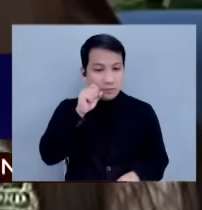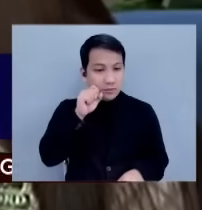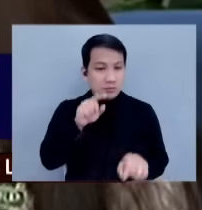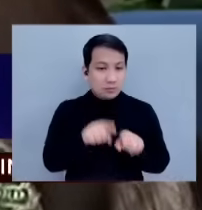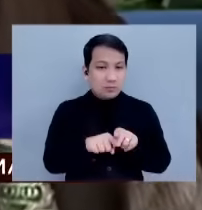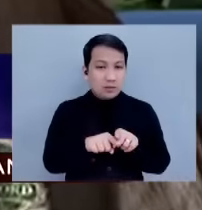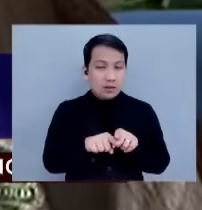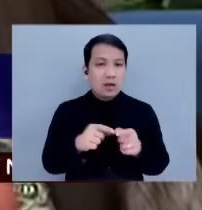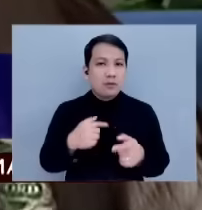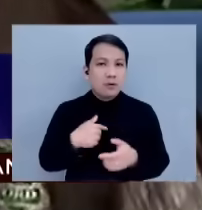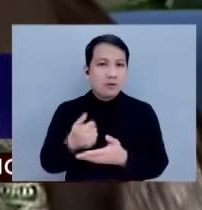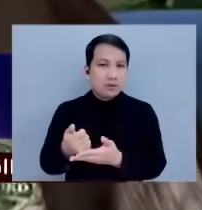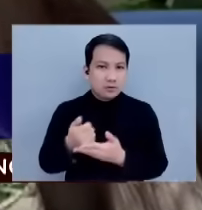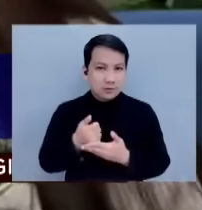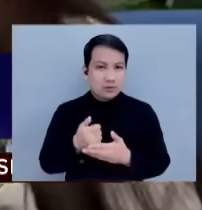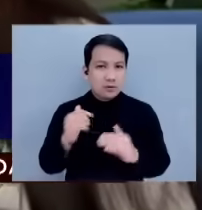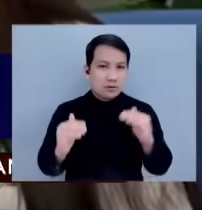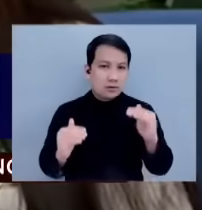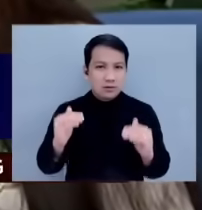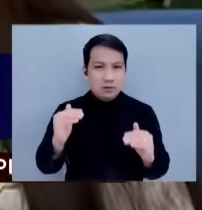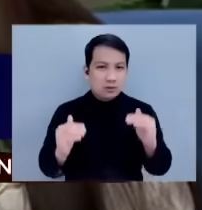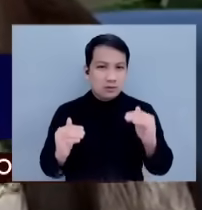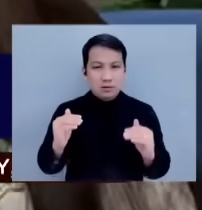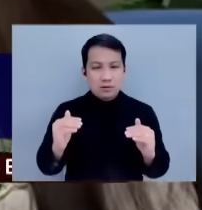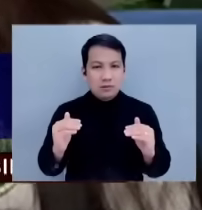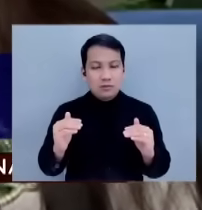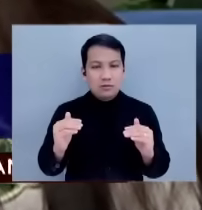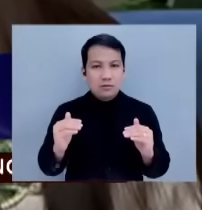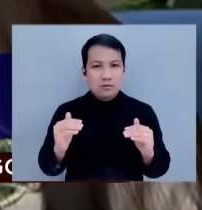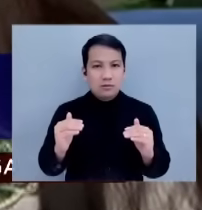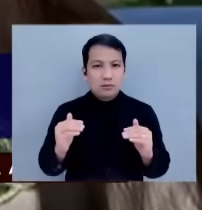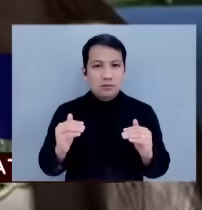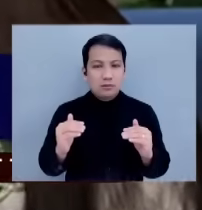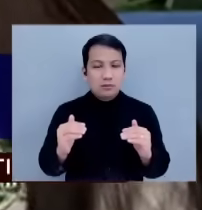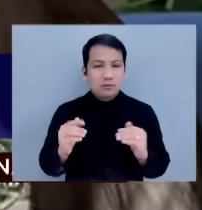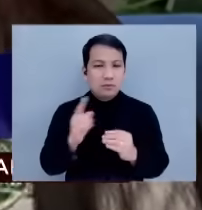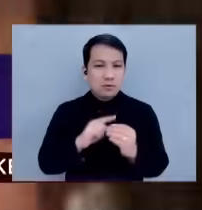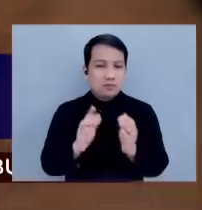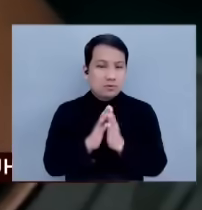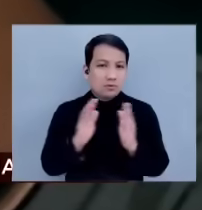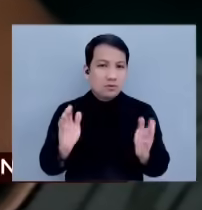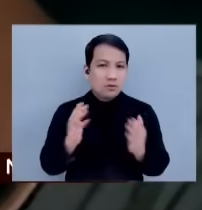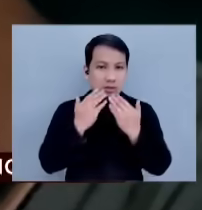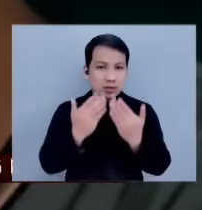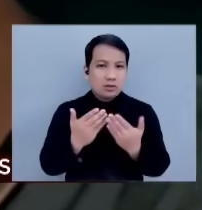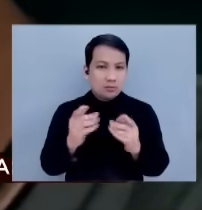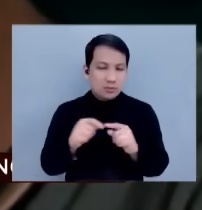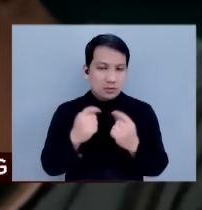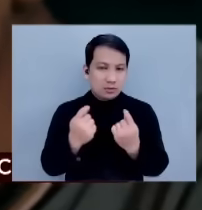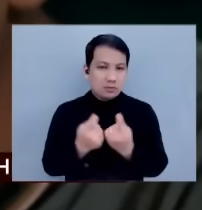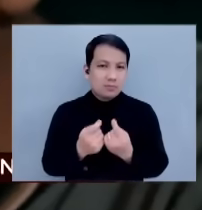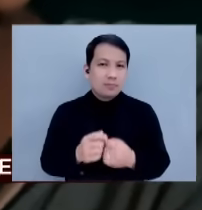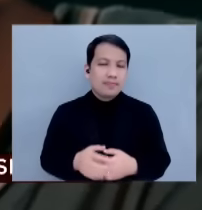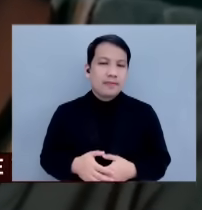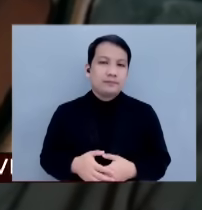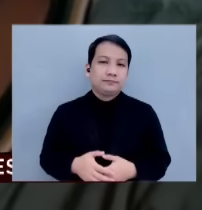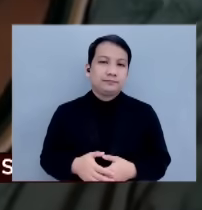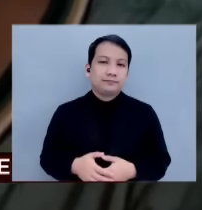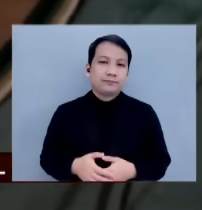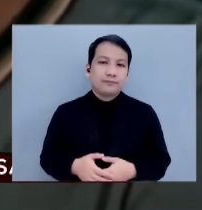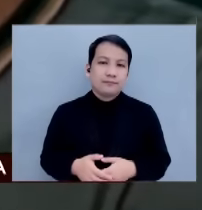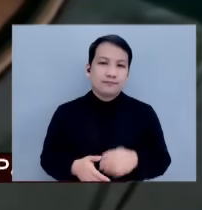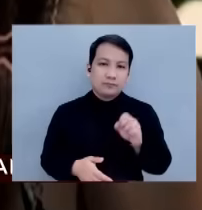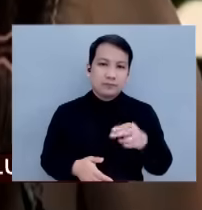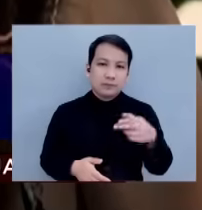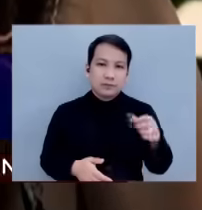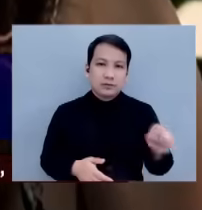me balance things out. And meron, super thankful din ako sa team ko. Speaking of Senior High,